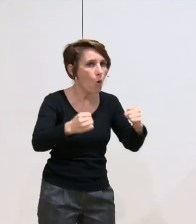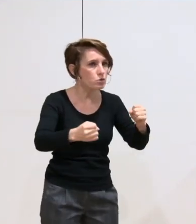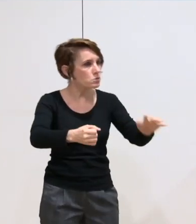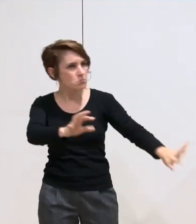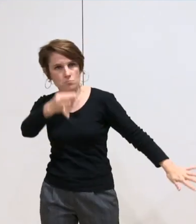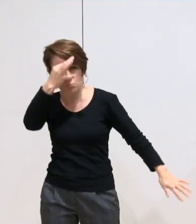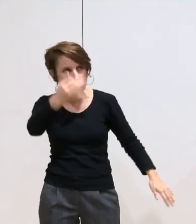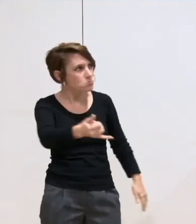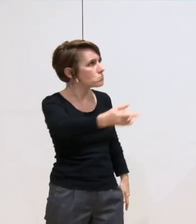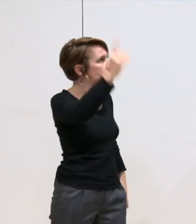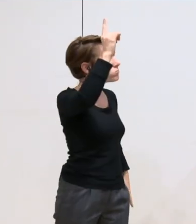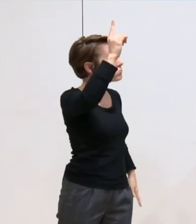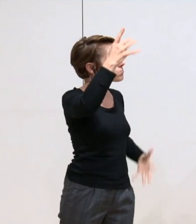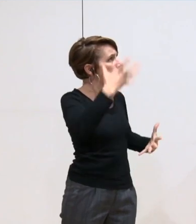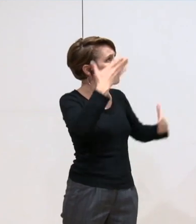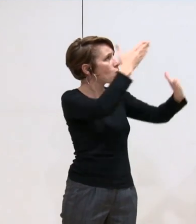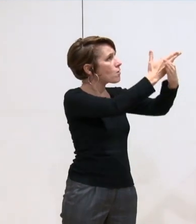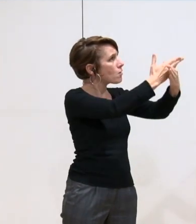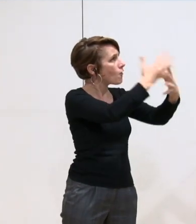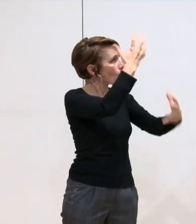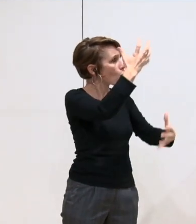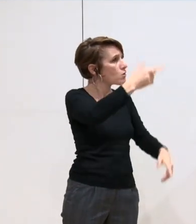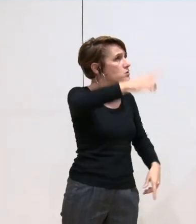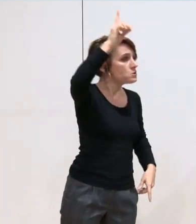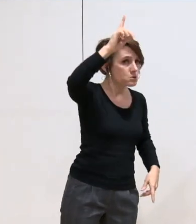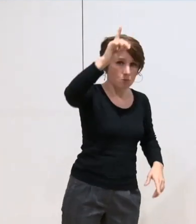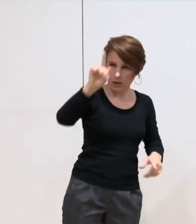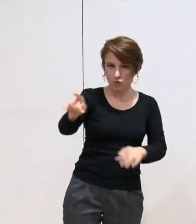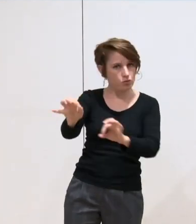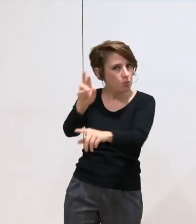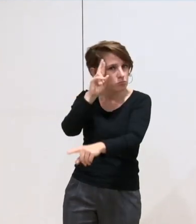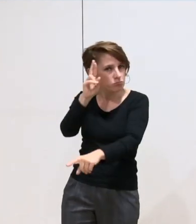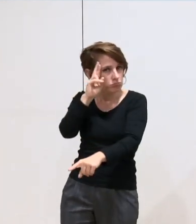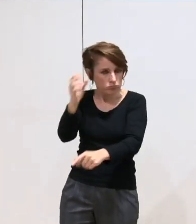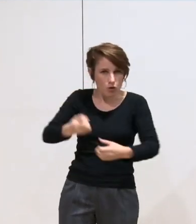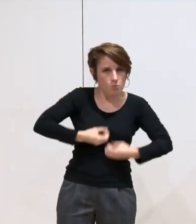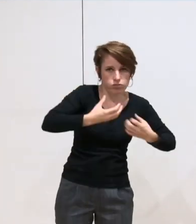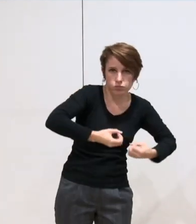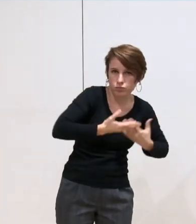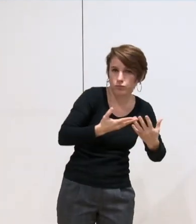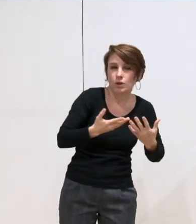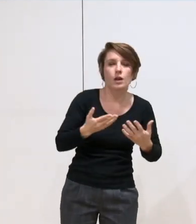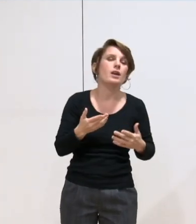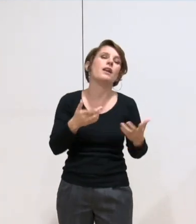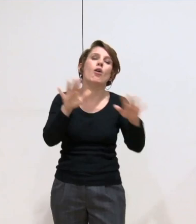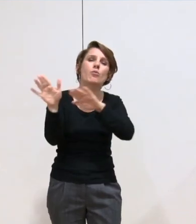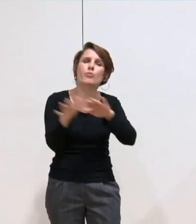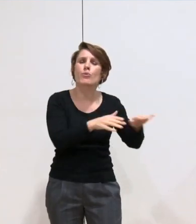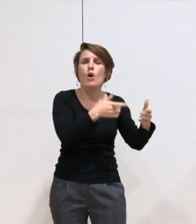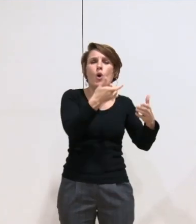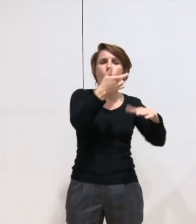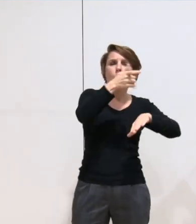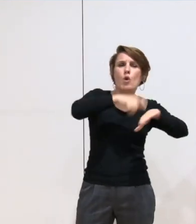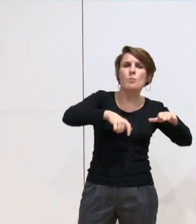parole. Douloureuse attaque frontale, mais tellement juste et bien dite. Et les comités d'avis et de suivi, quelle arnaque! Ces